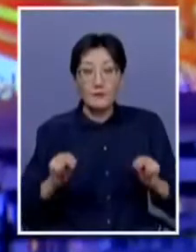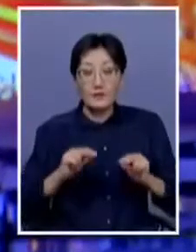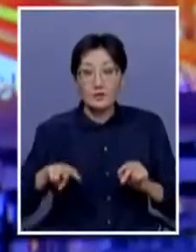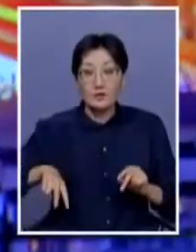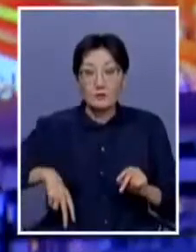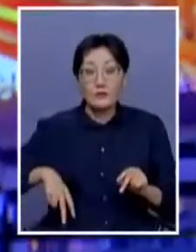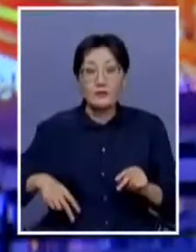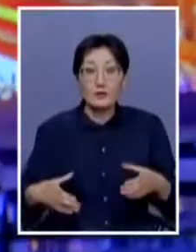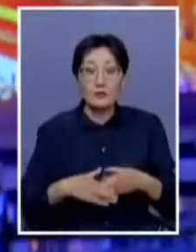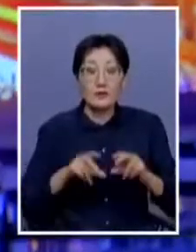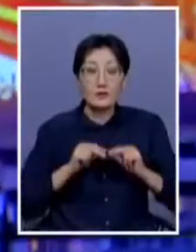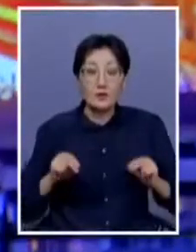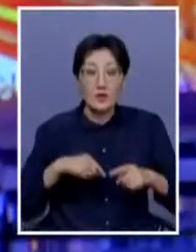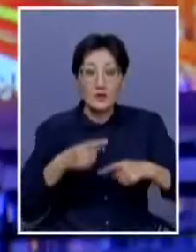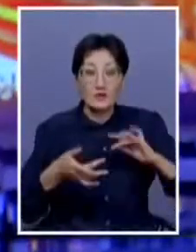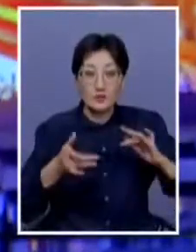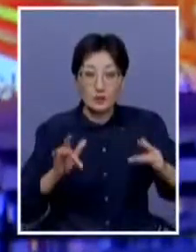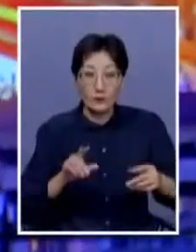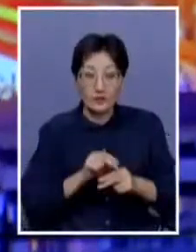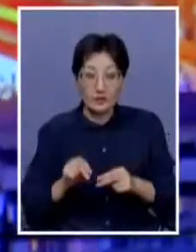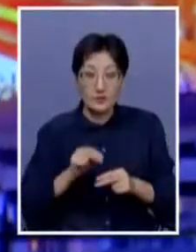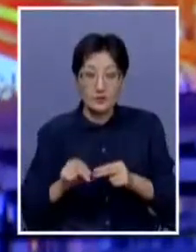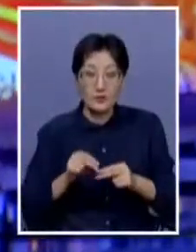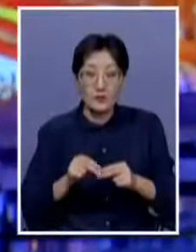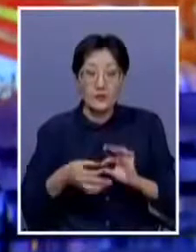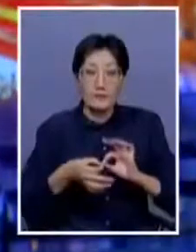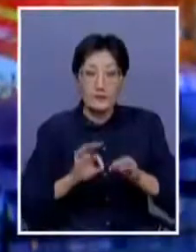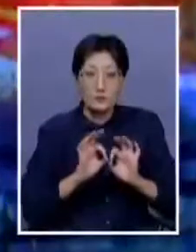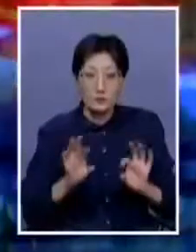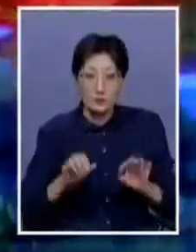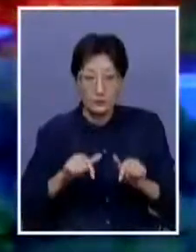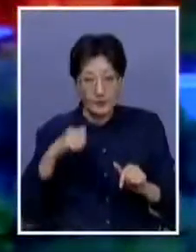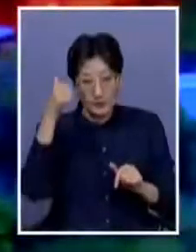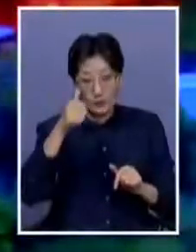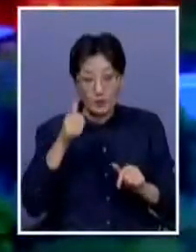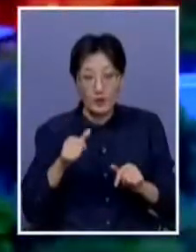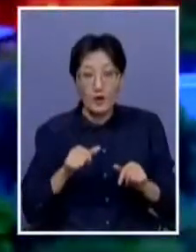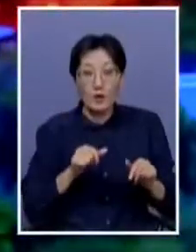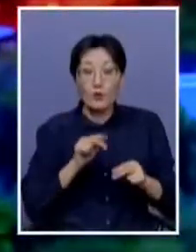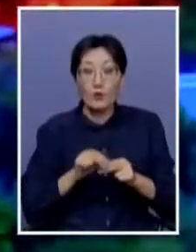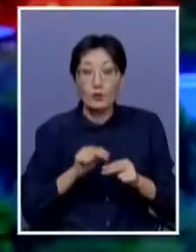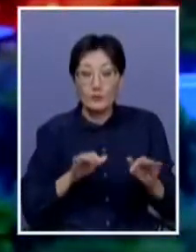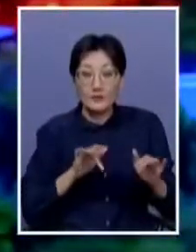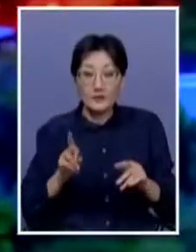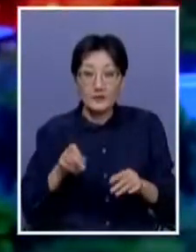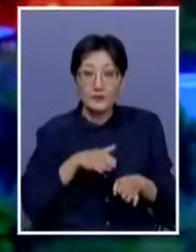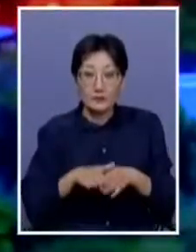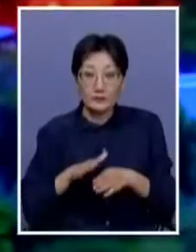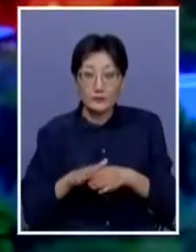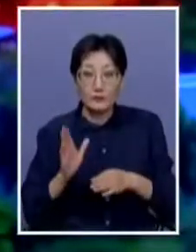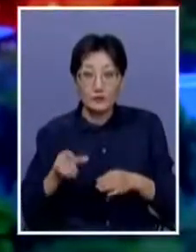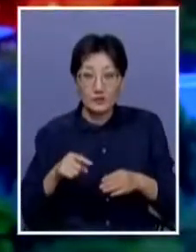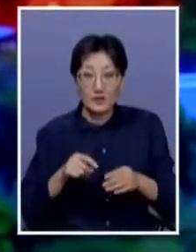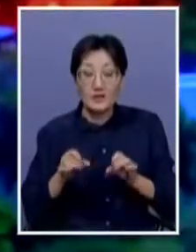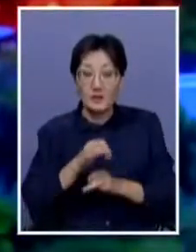директорлары ұжымдағы мұғалімдерге қашықтан оқытудың қыр-сырын түсіндіріп, биылғы оқу үдерісі қалай жүзеге асатынын талқылады. Толығырақ